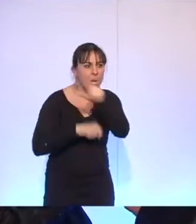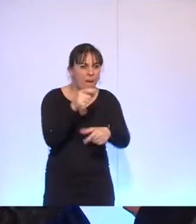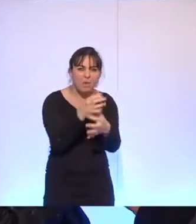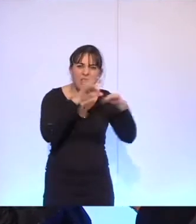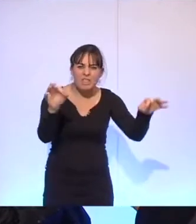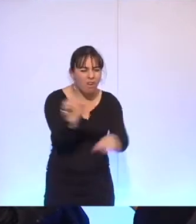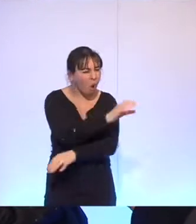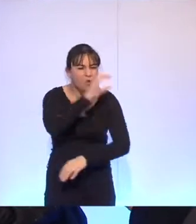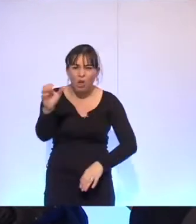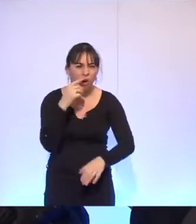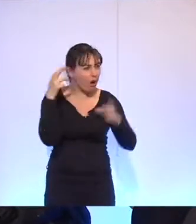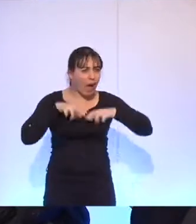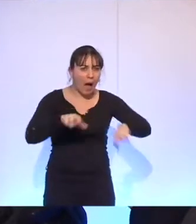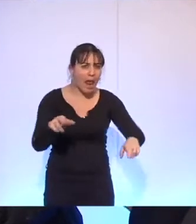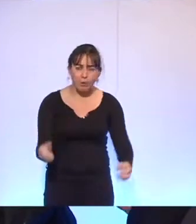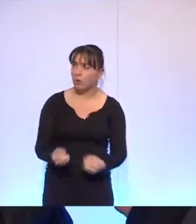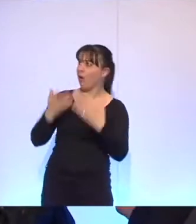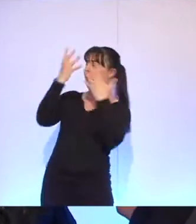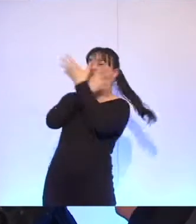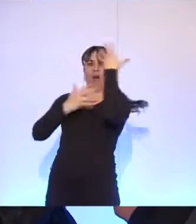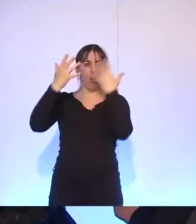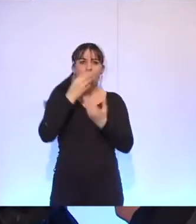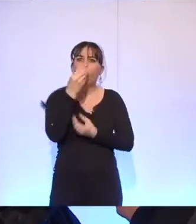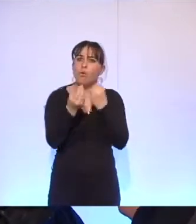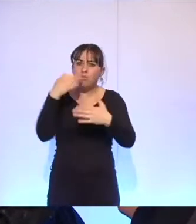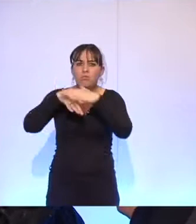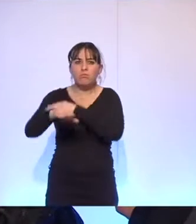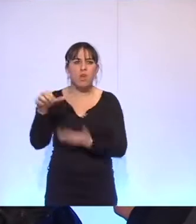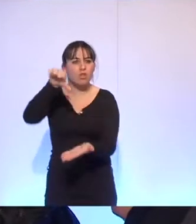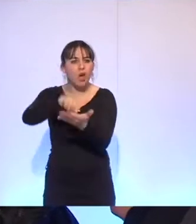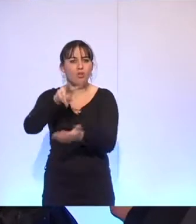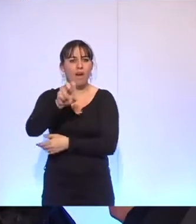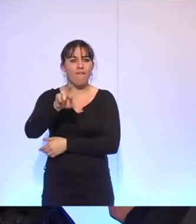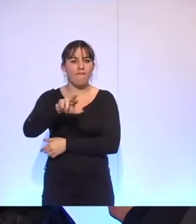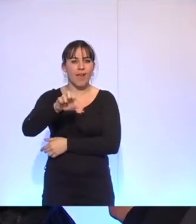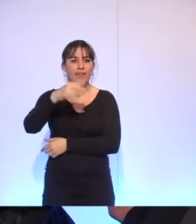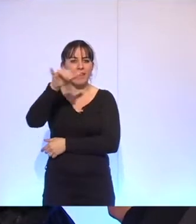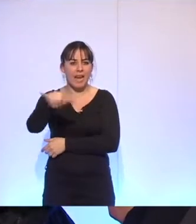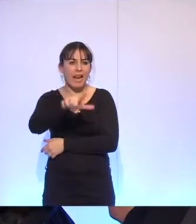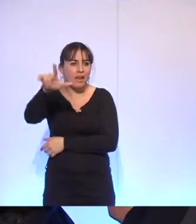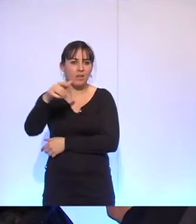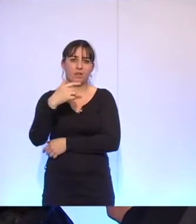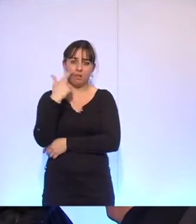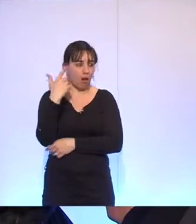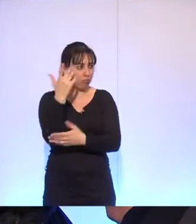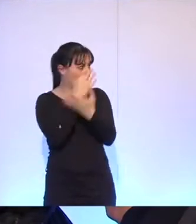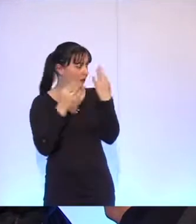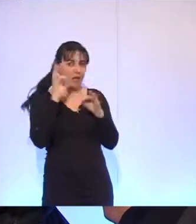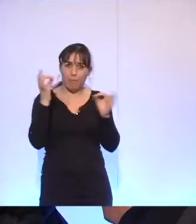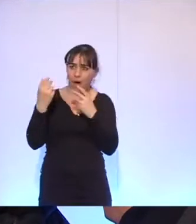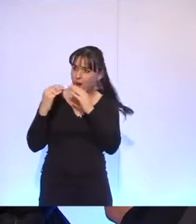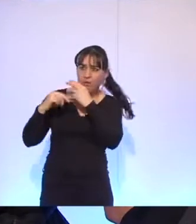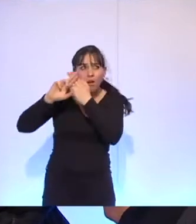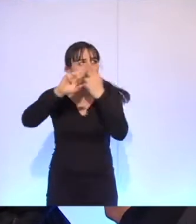centaines, se retrouvent donc à la rue ou hébergées dans le centre Verlaine, dans des conditions d'insalubrité extrêmes. Devant l'absence de réponse des